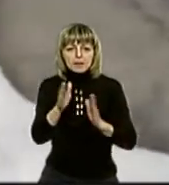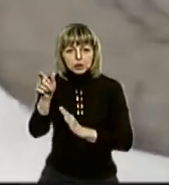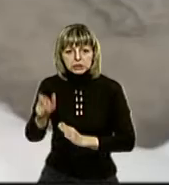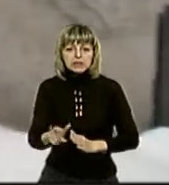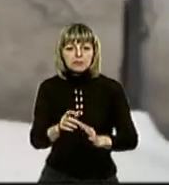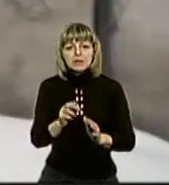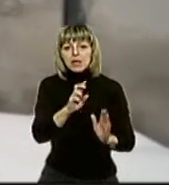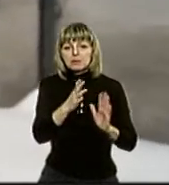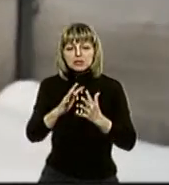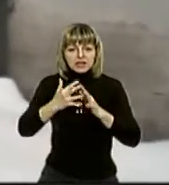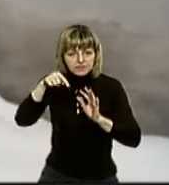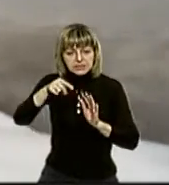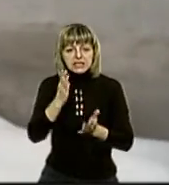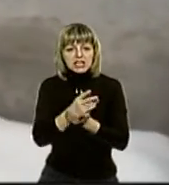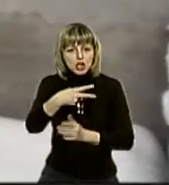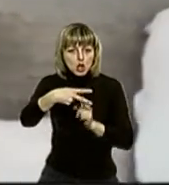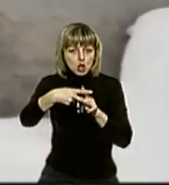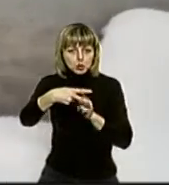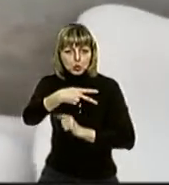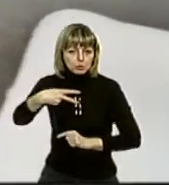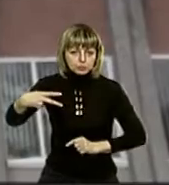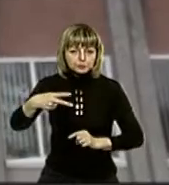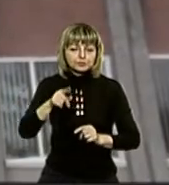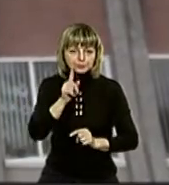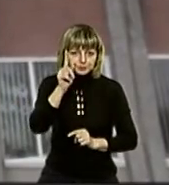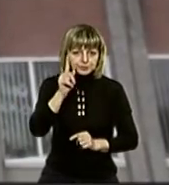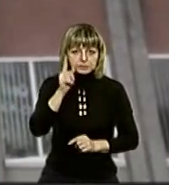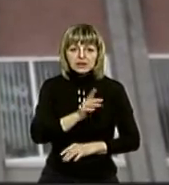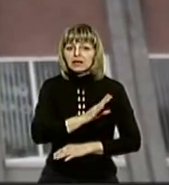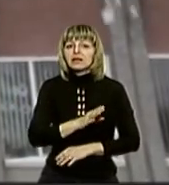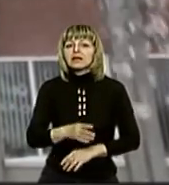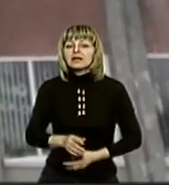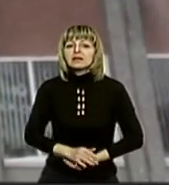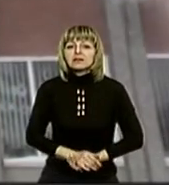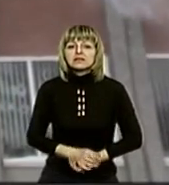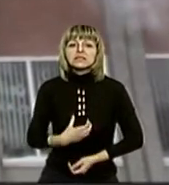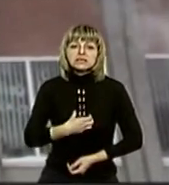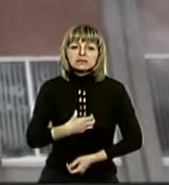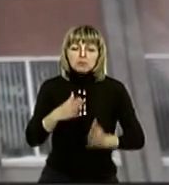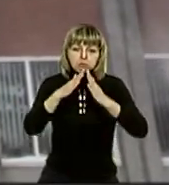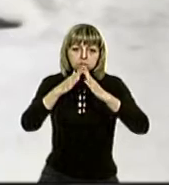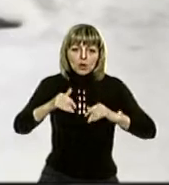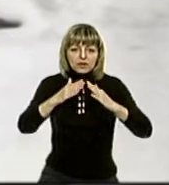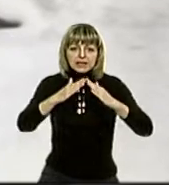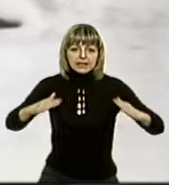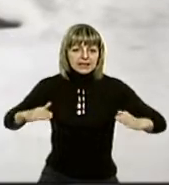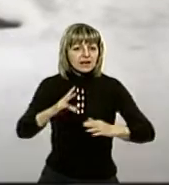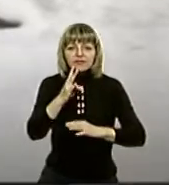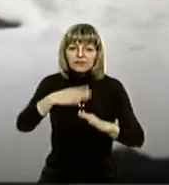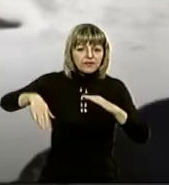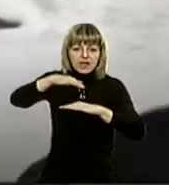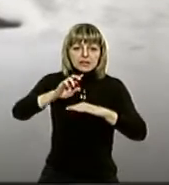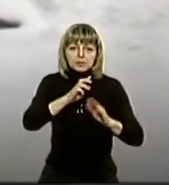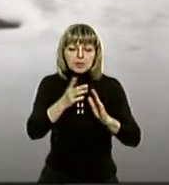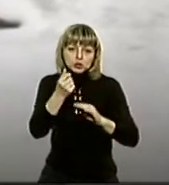Сільська книгозбірня розташована на другому поверсі цієї будівлі. Не страшно, тому що провалилася криша не над